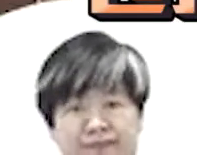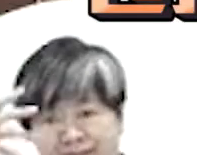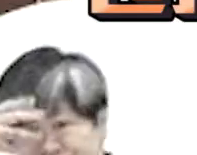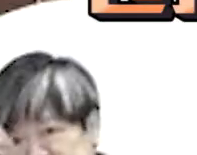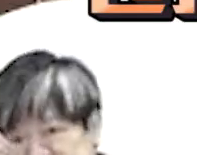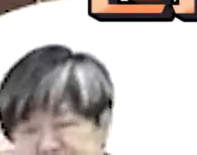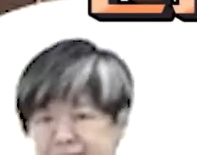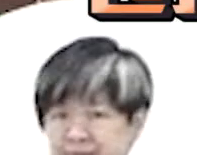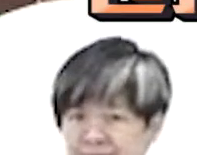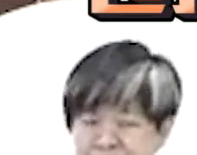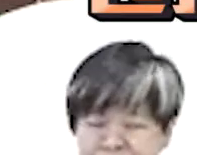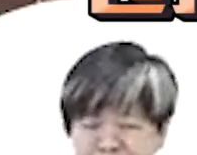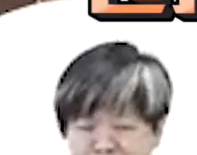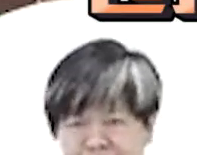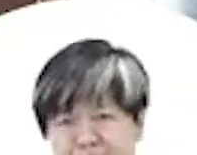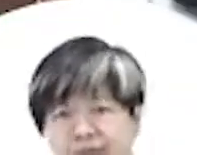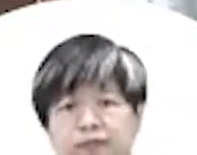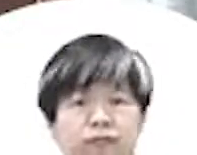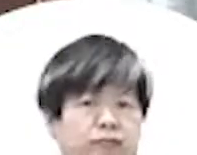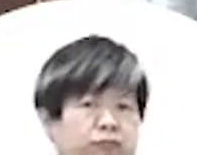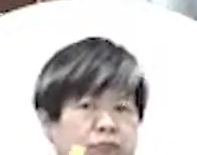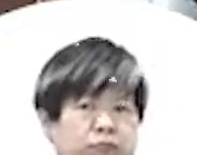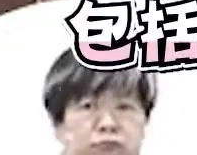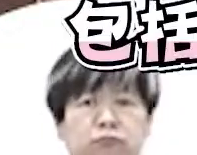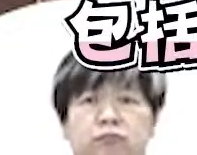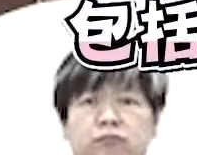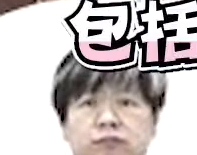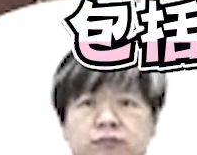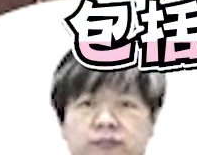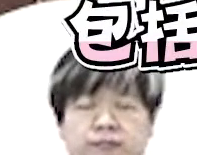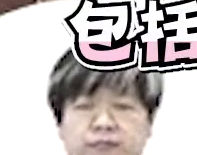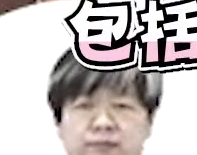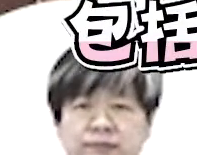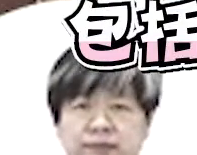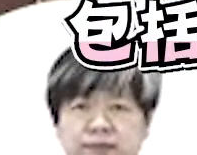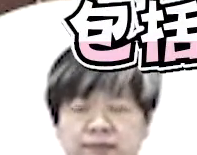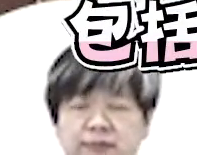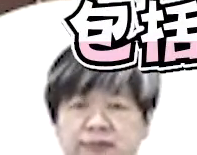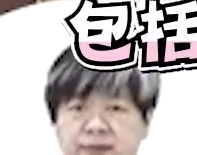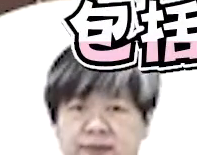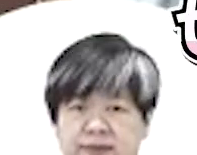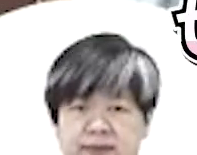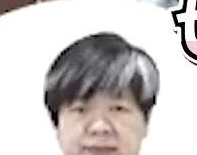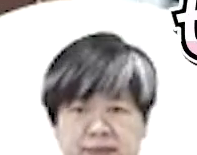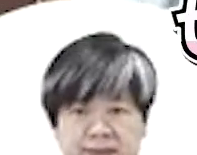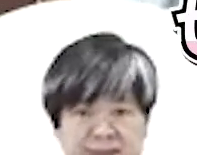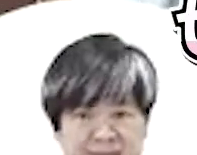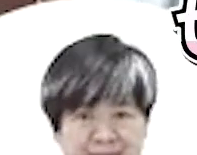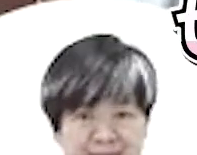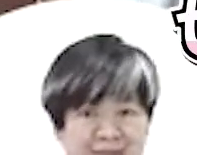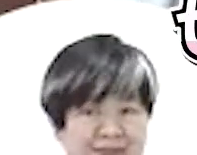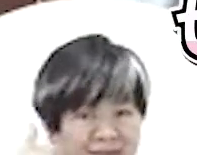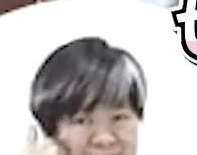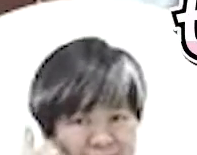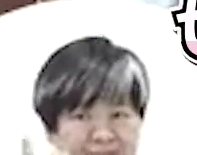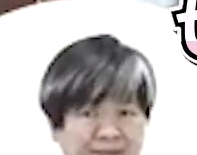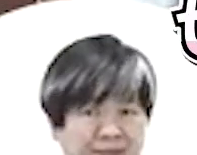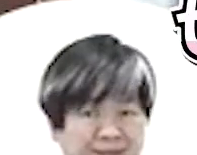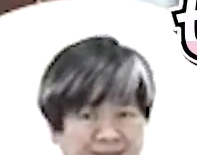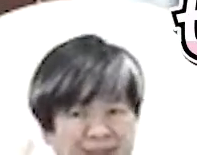括我们这一次的疫苗的施打他们也做得最好，包括我们所有关怀中心的照顾电话都是他们打的啊，帮我们接